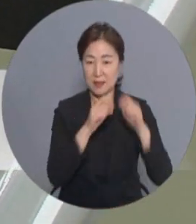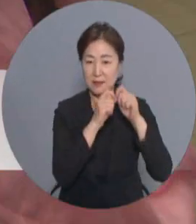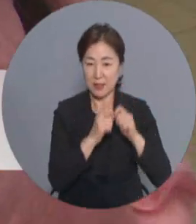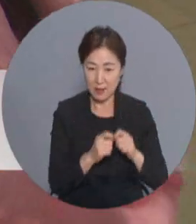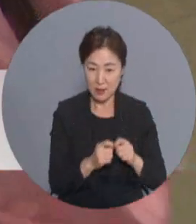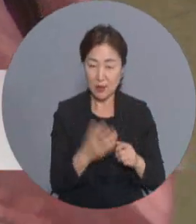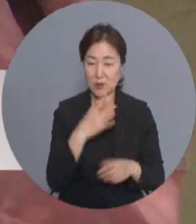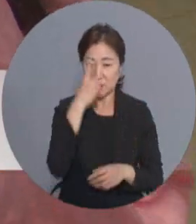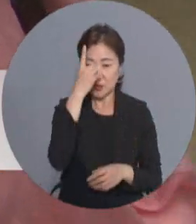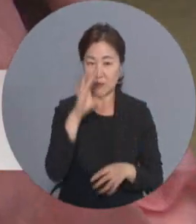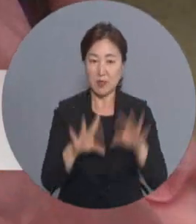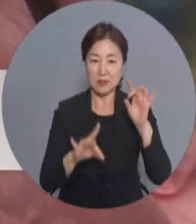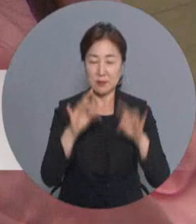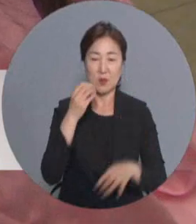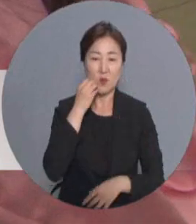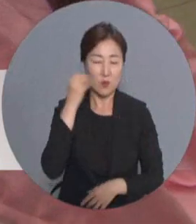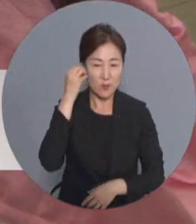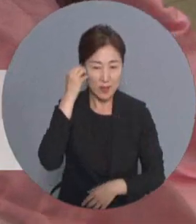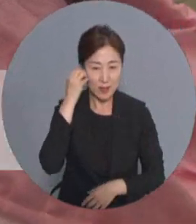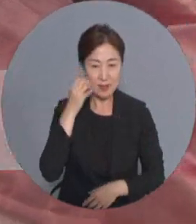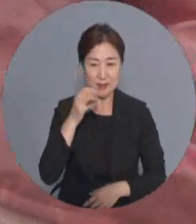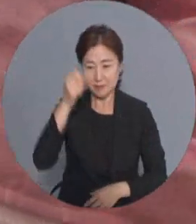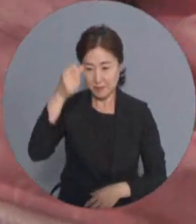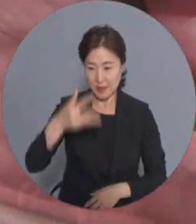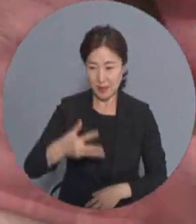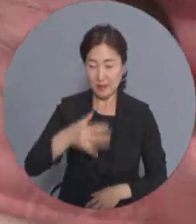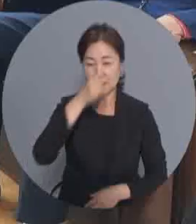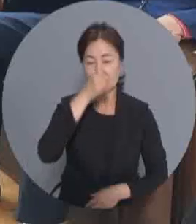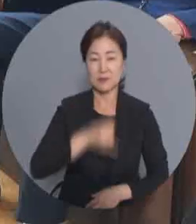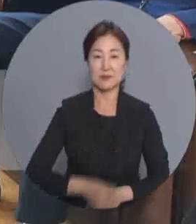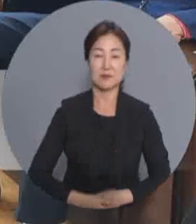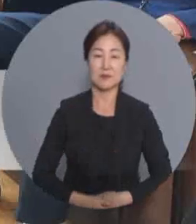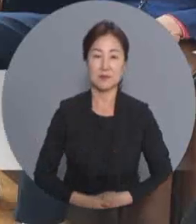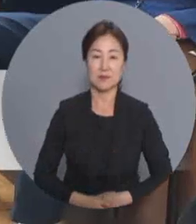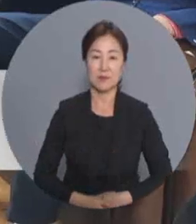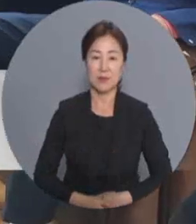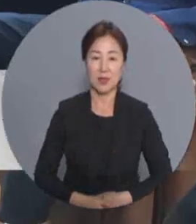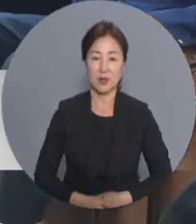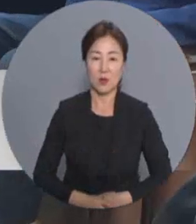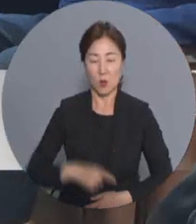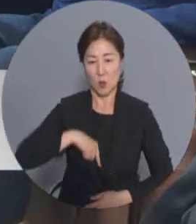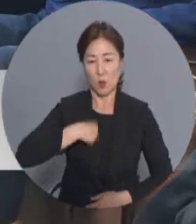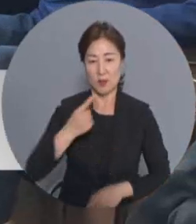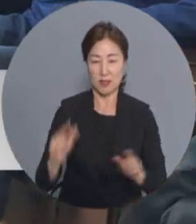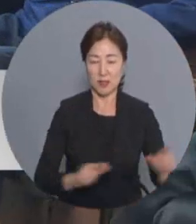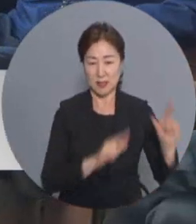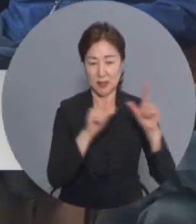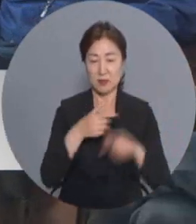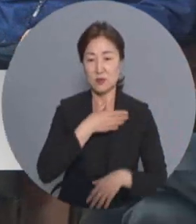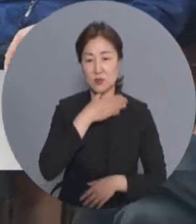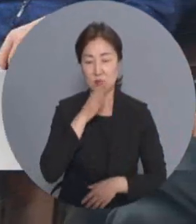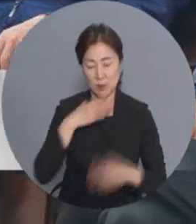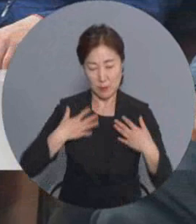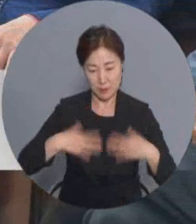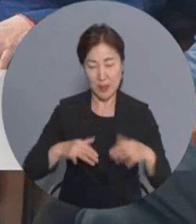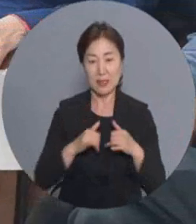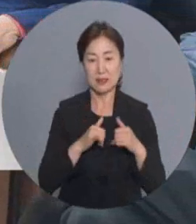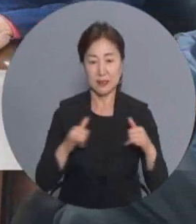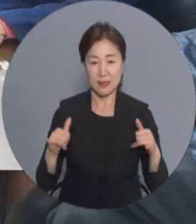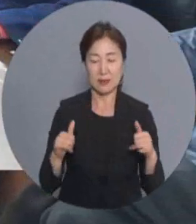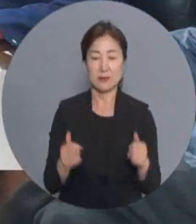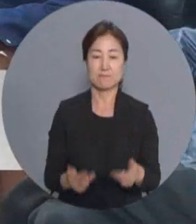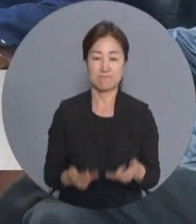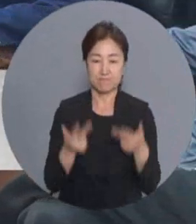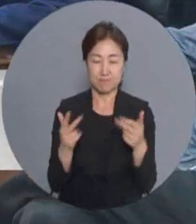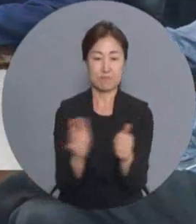순천만습지 홈페이지를 참고하시면 됩니다 인과 층을 대상으로 봉사 활동을 이어오고 있는